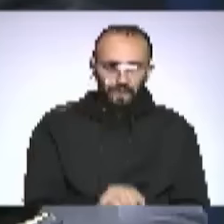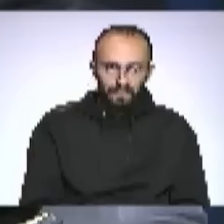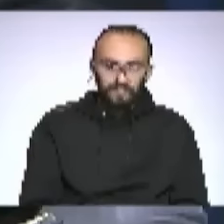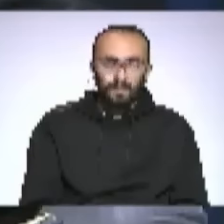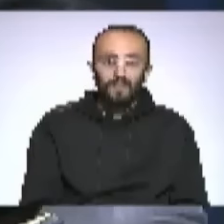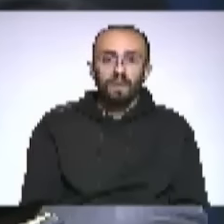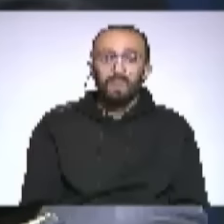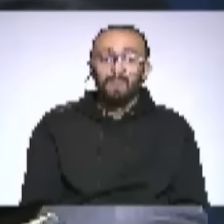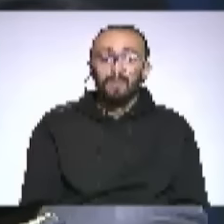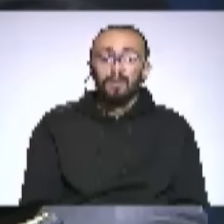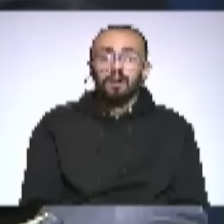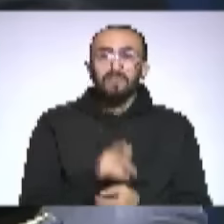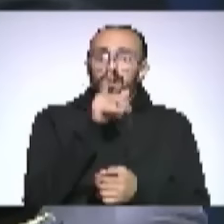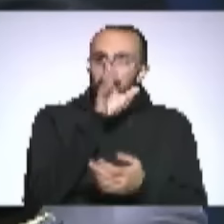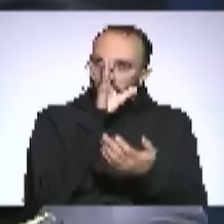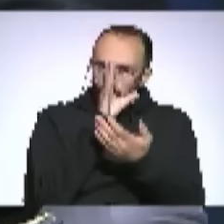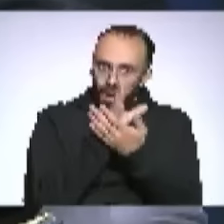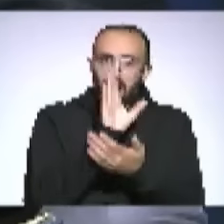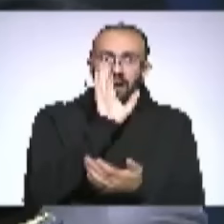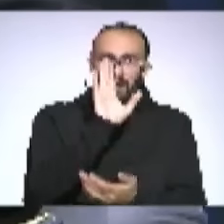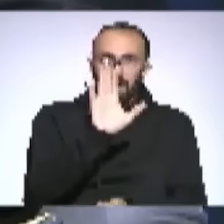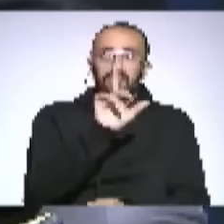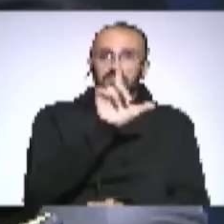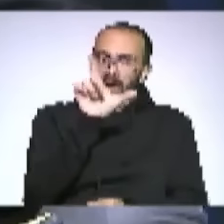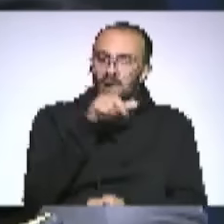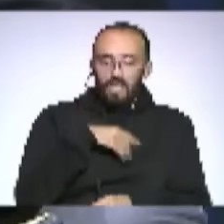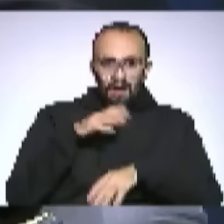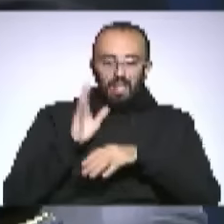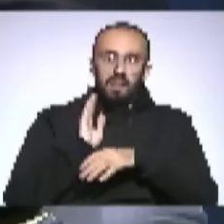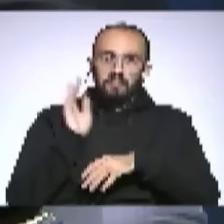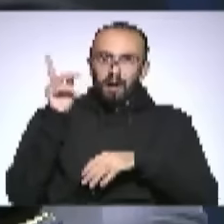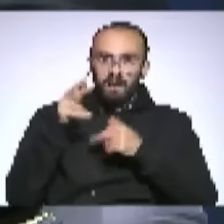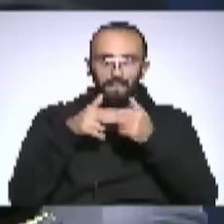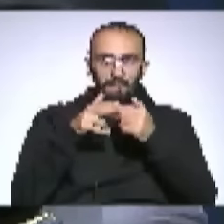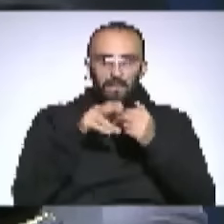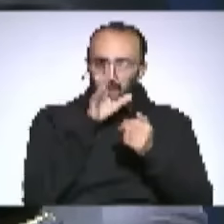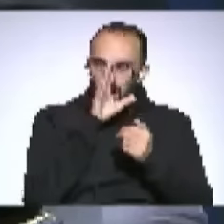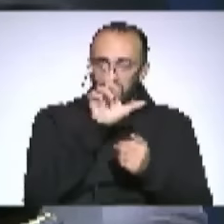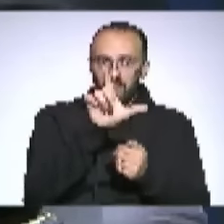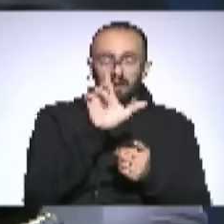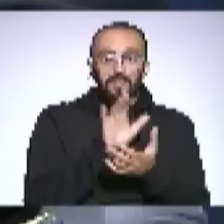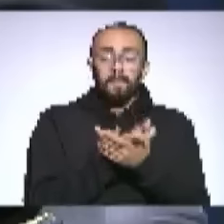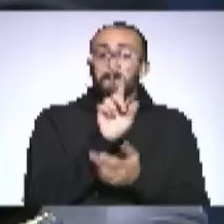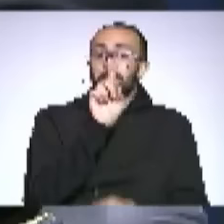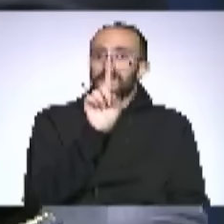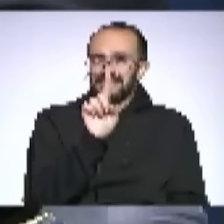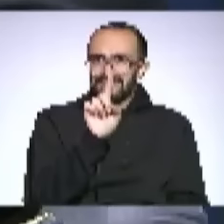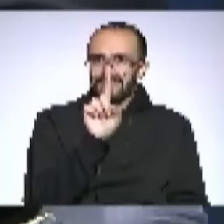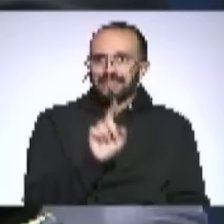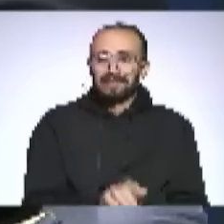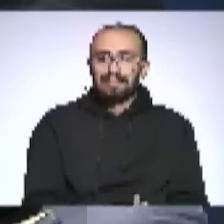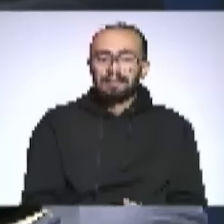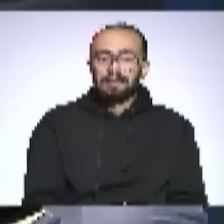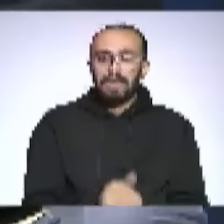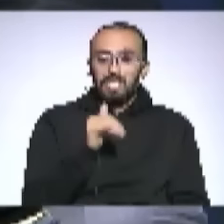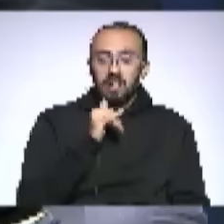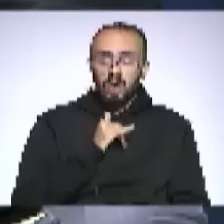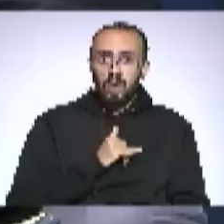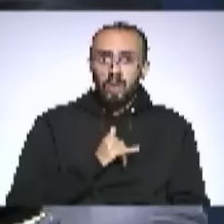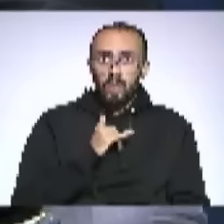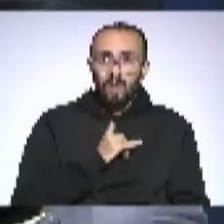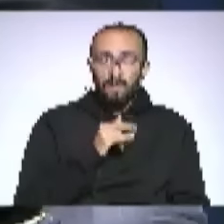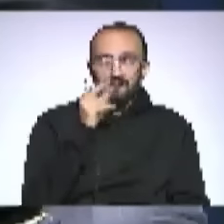لك كل الحق انك تقولي انا مش هخدم سيلفي ولكن ادرسي ده